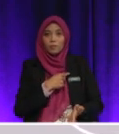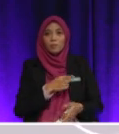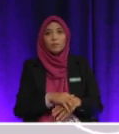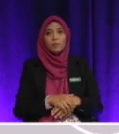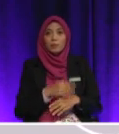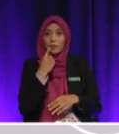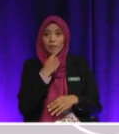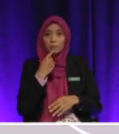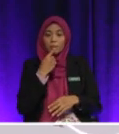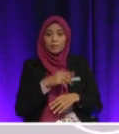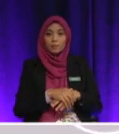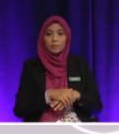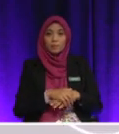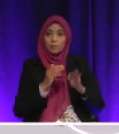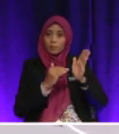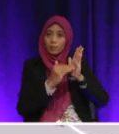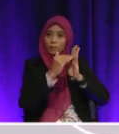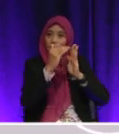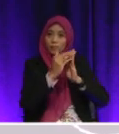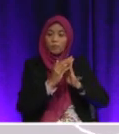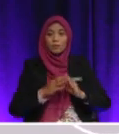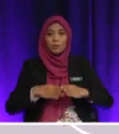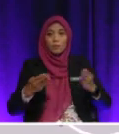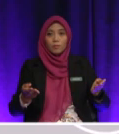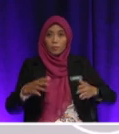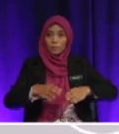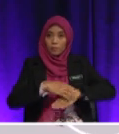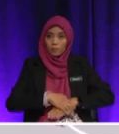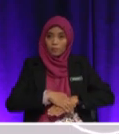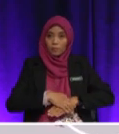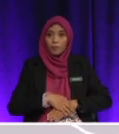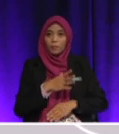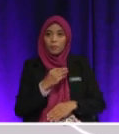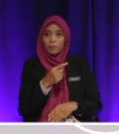meningkatkan pengajaran bahasa Melayu dan bahasa Inggris di sekolah Cina